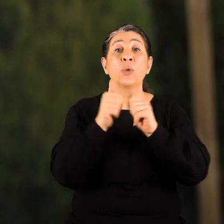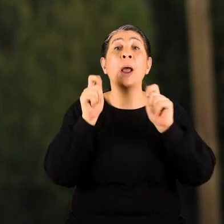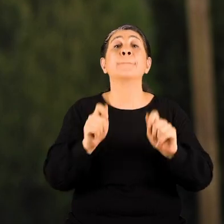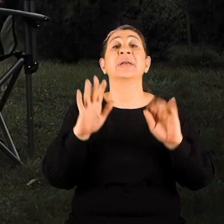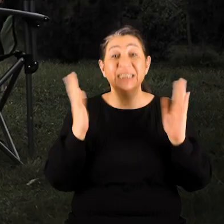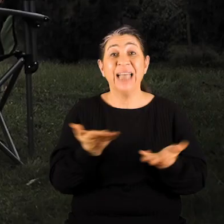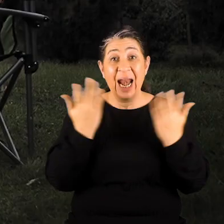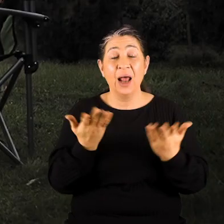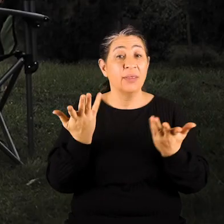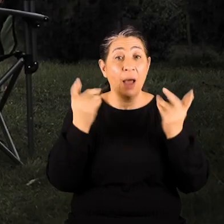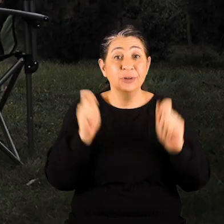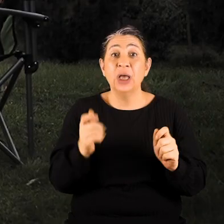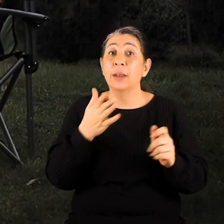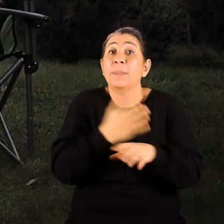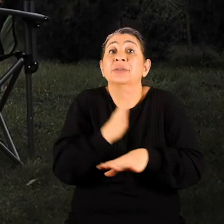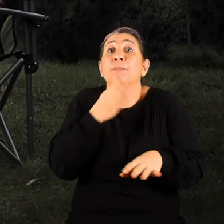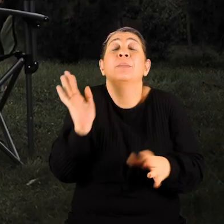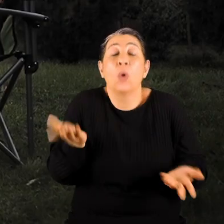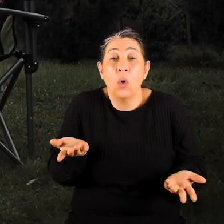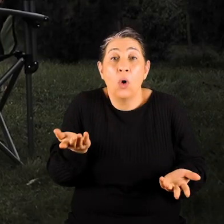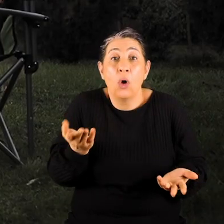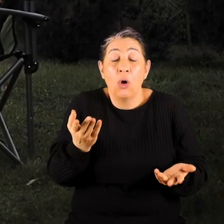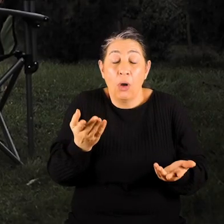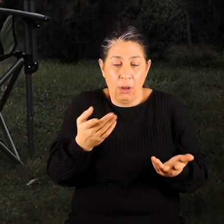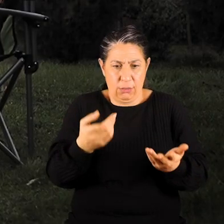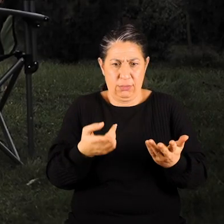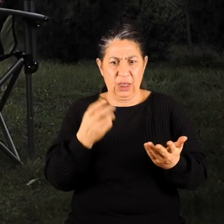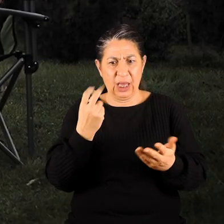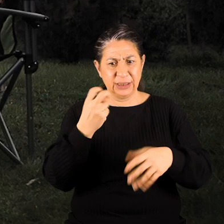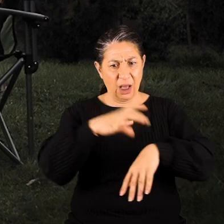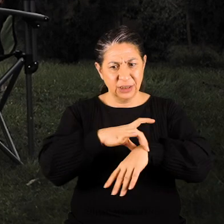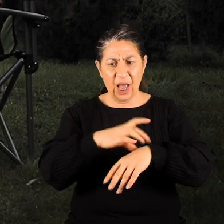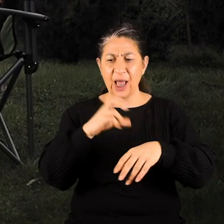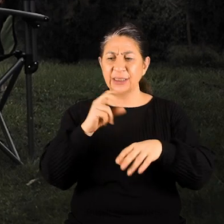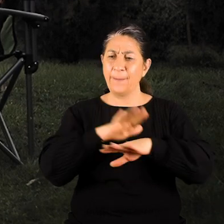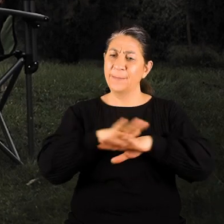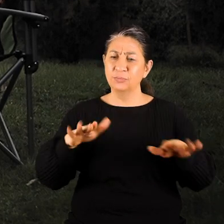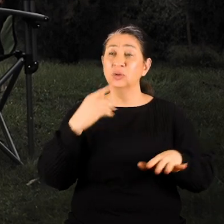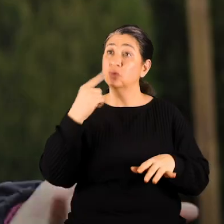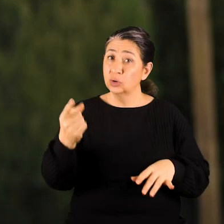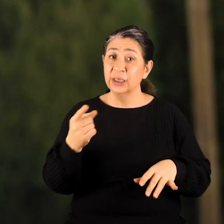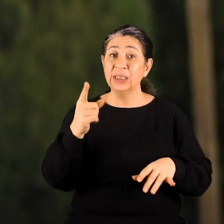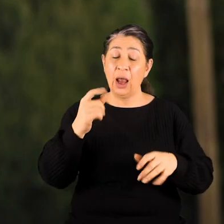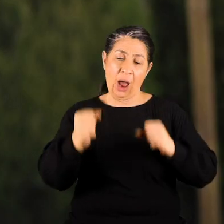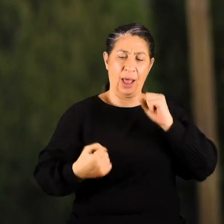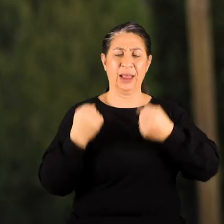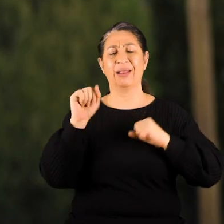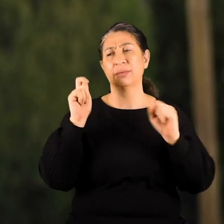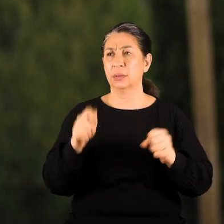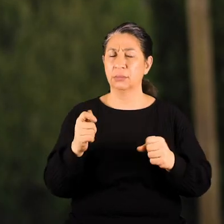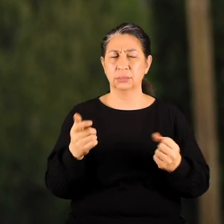yapmadıysa hı hı. hele ne yapacağını zaten bilmiyor. Aynen. Birden kanser hastası veya kanseri geçirmiş bir insana diyorsun ki sen hareket et.